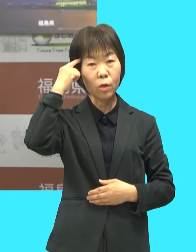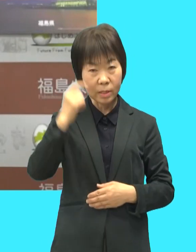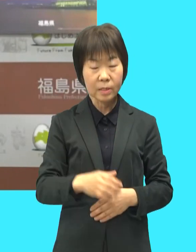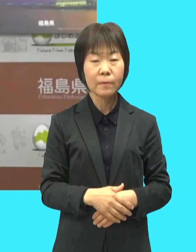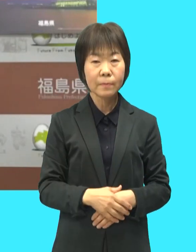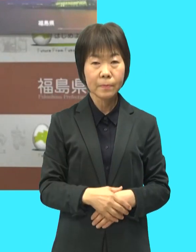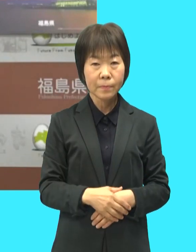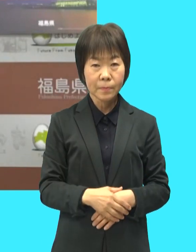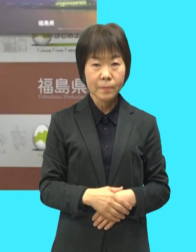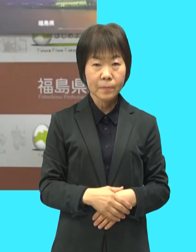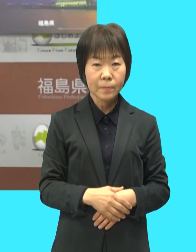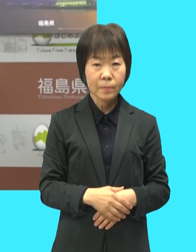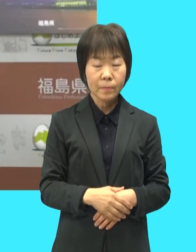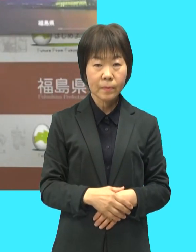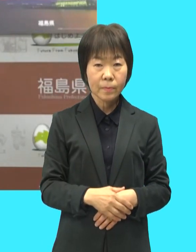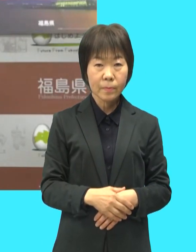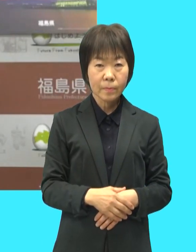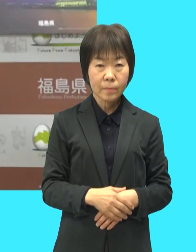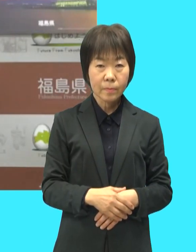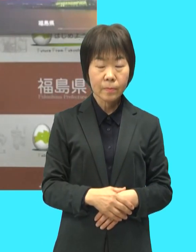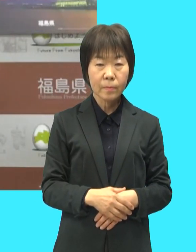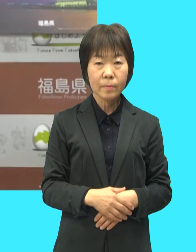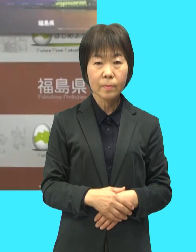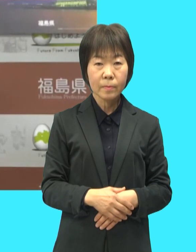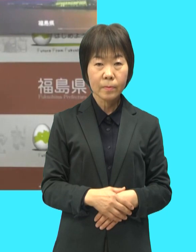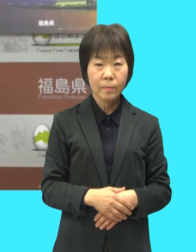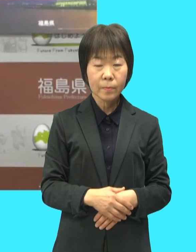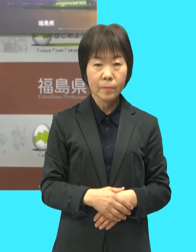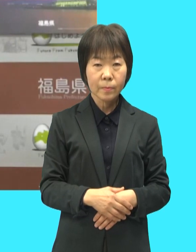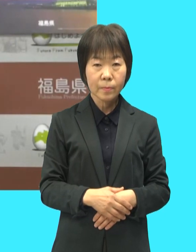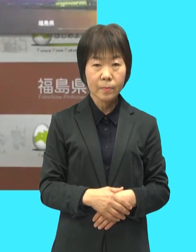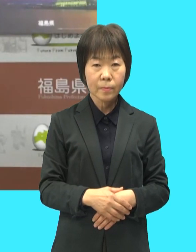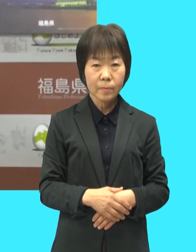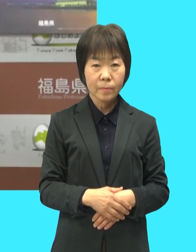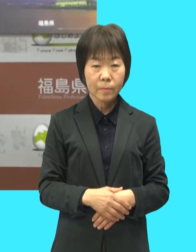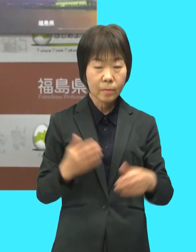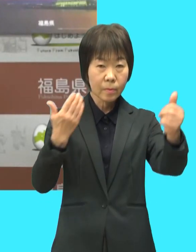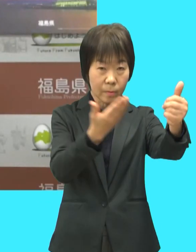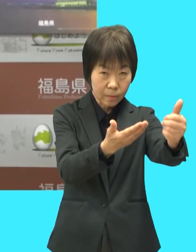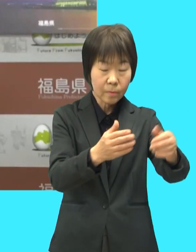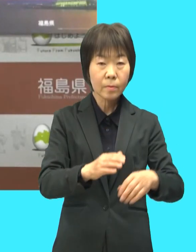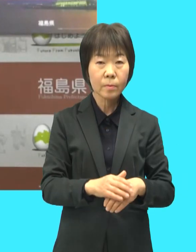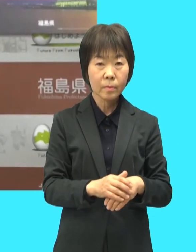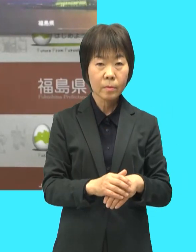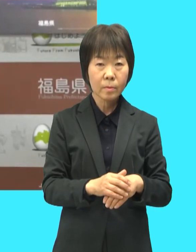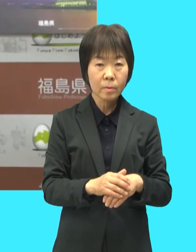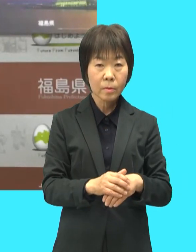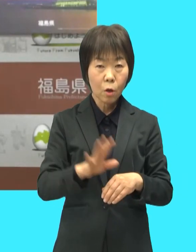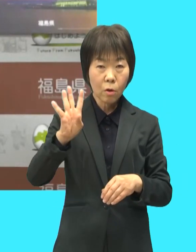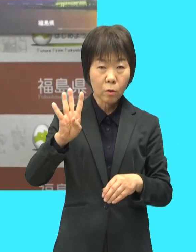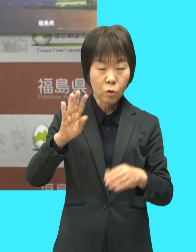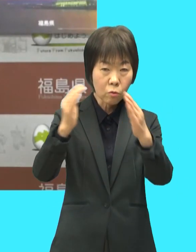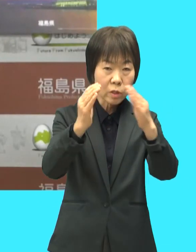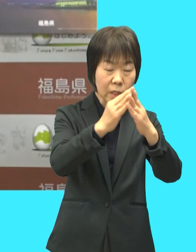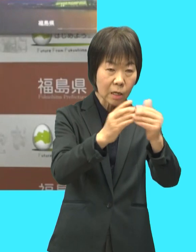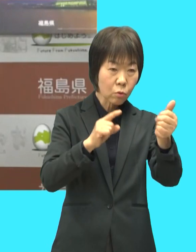どうぞ。最後に 国新報関川です。4世帯の低層の関